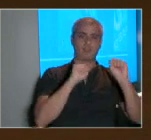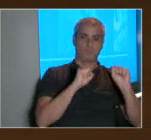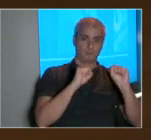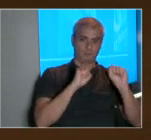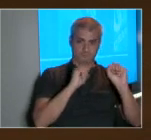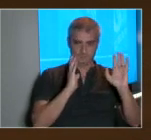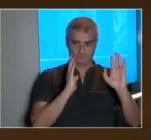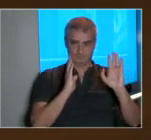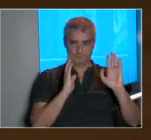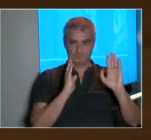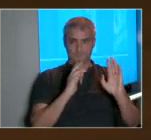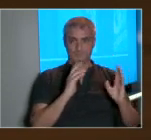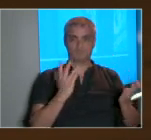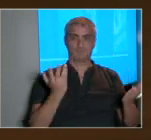ודמוקרטית.